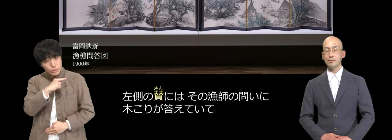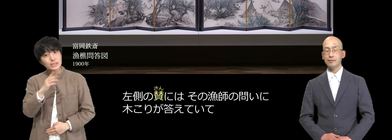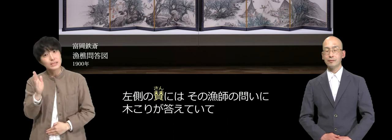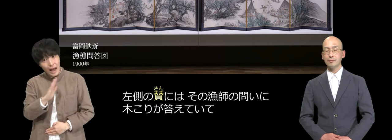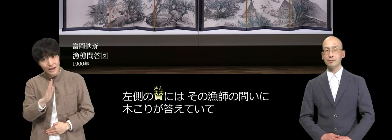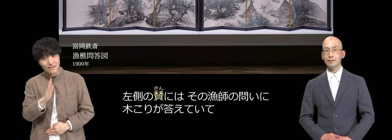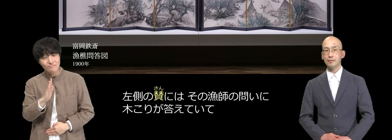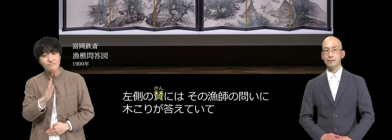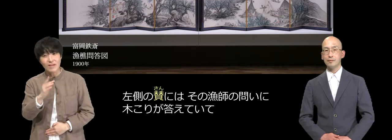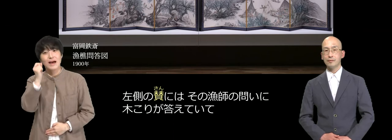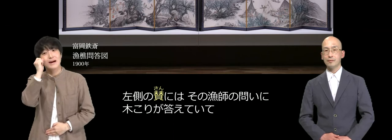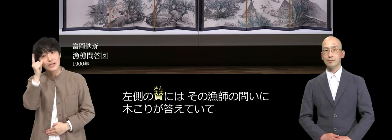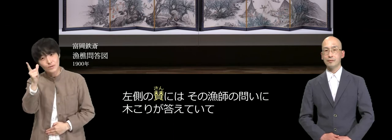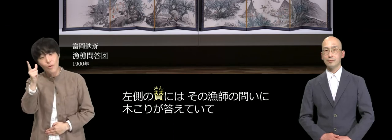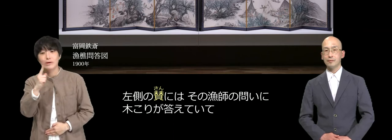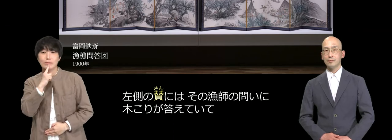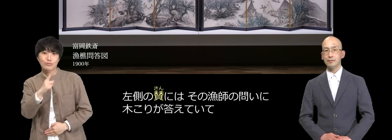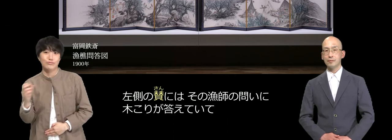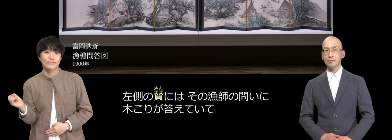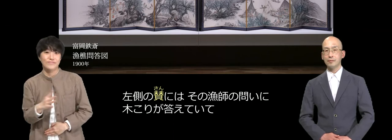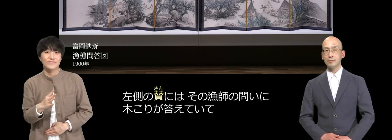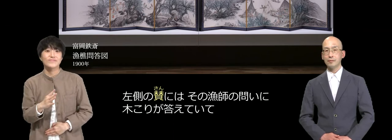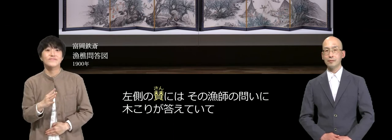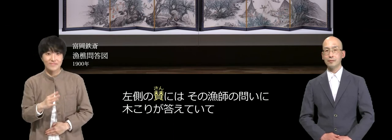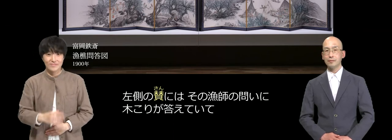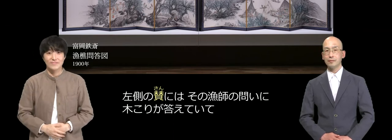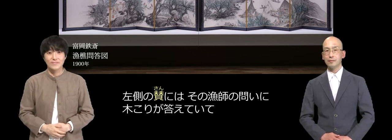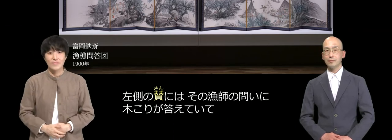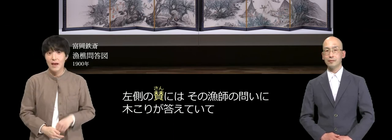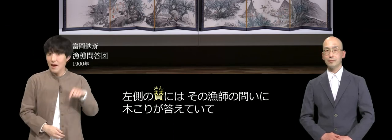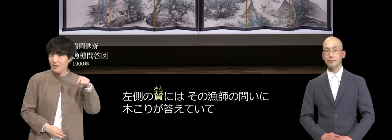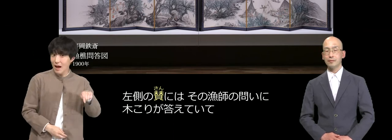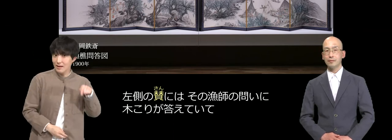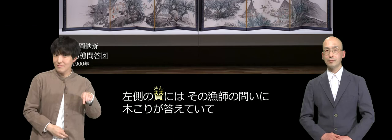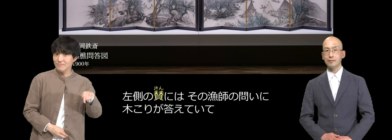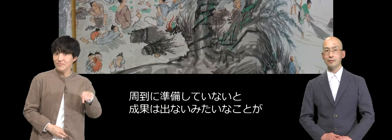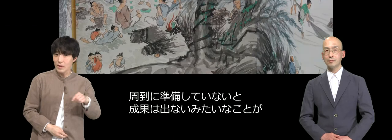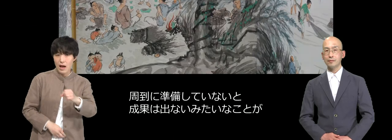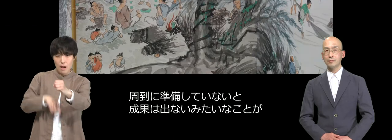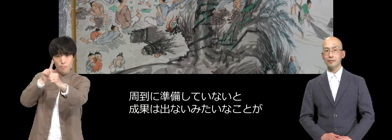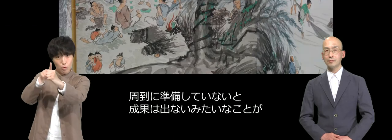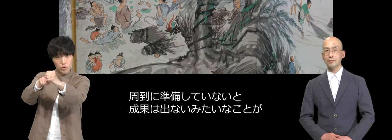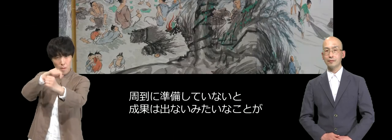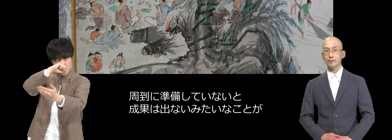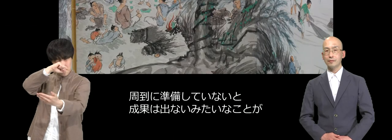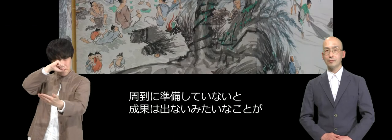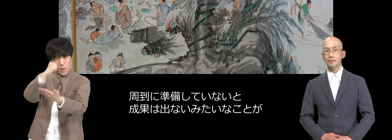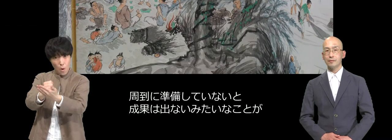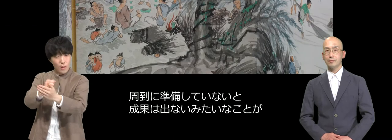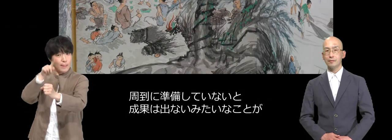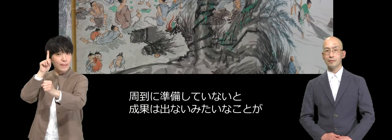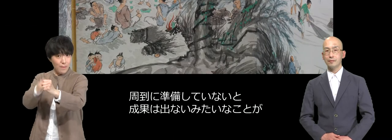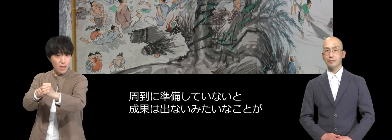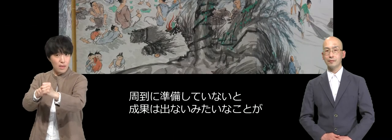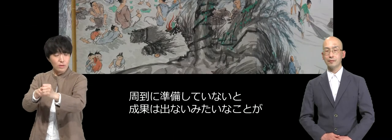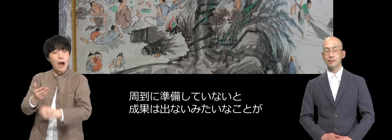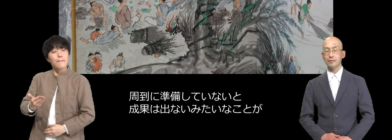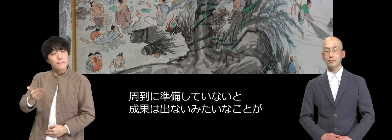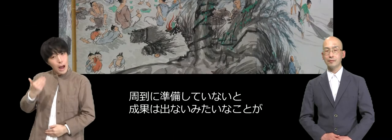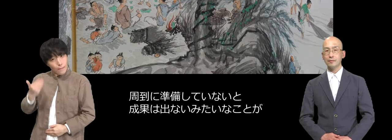にはその漁師の問いに木こりが答えていて周到に準備していないと